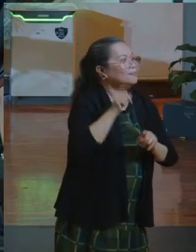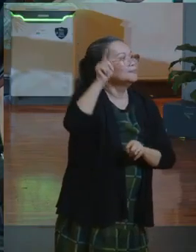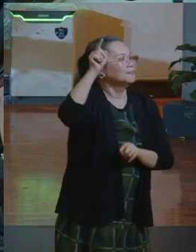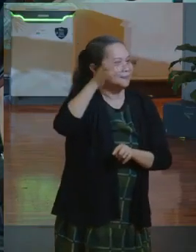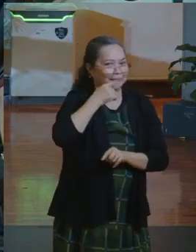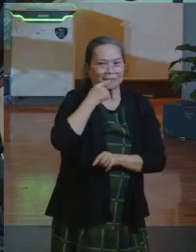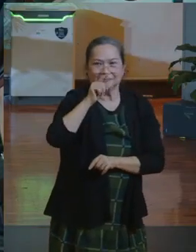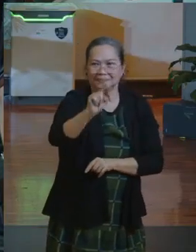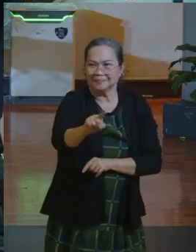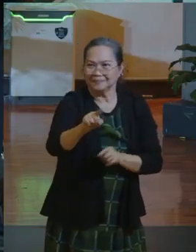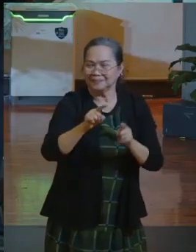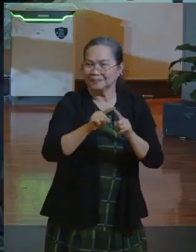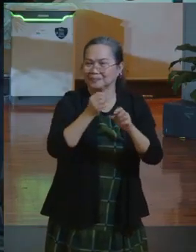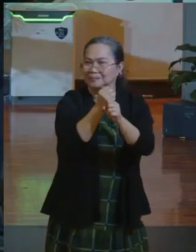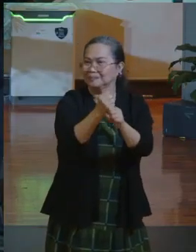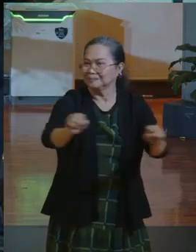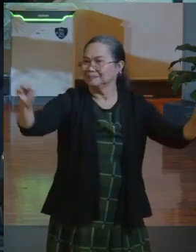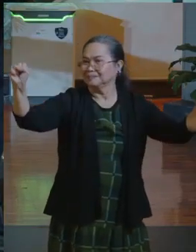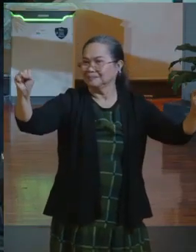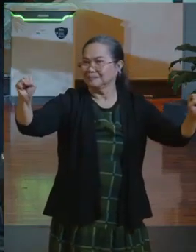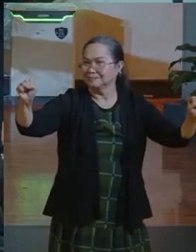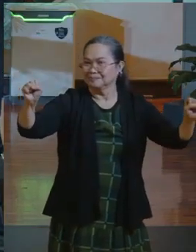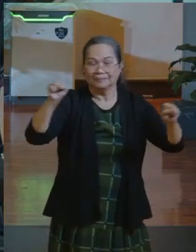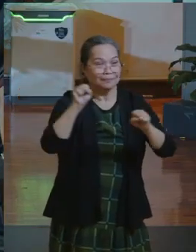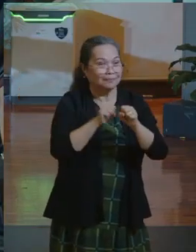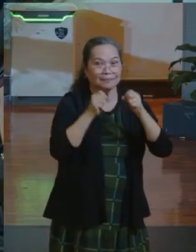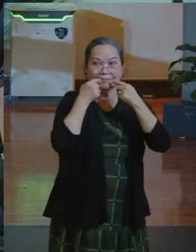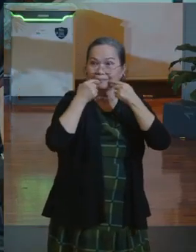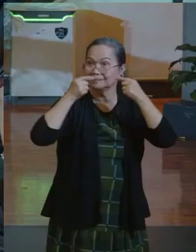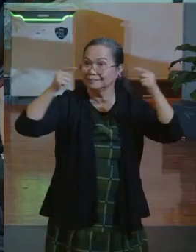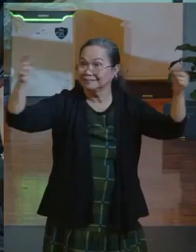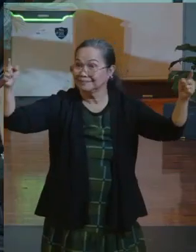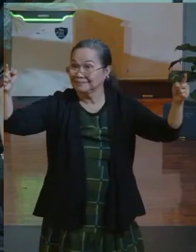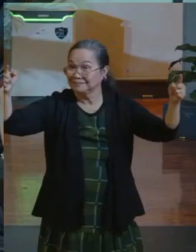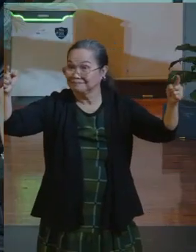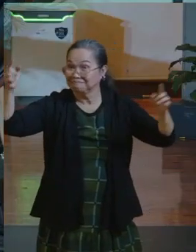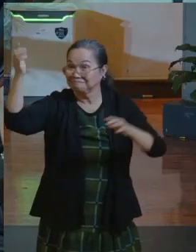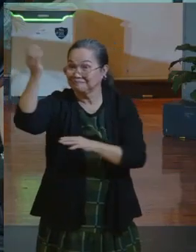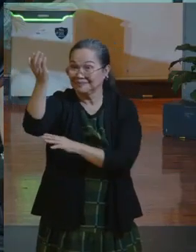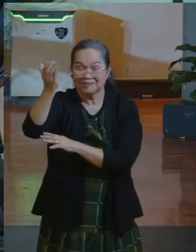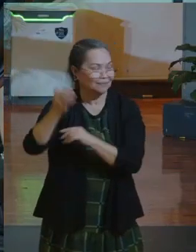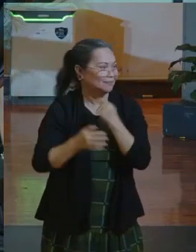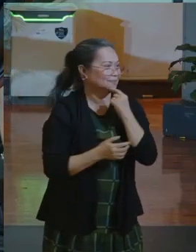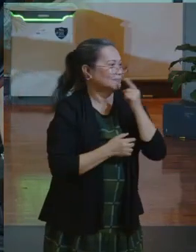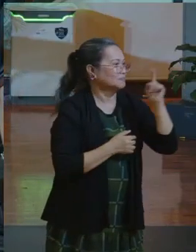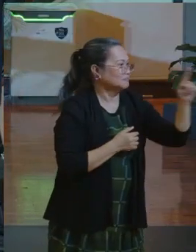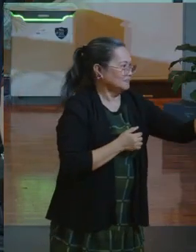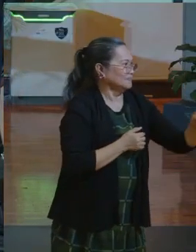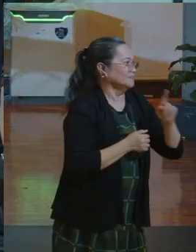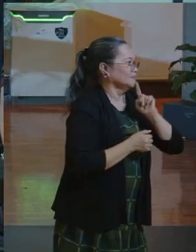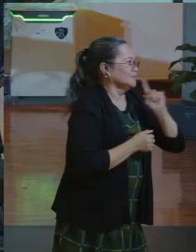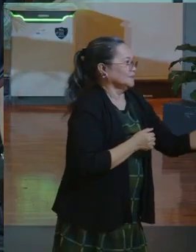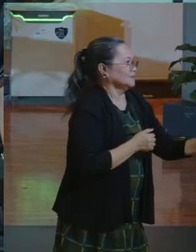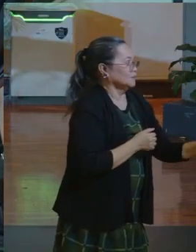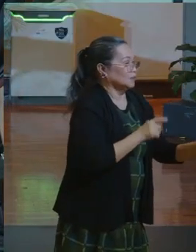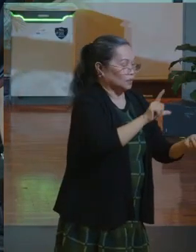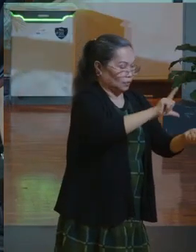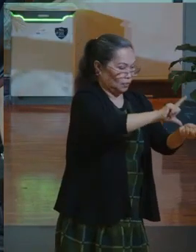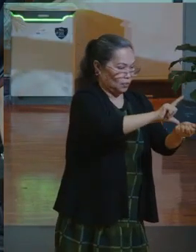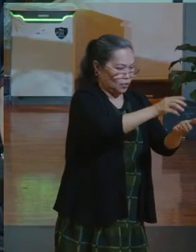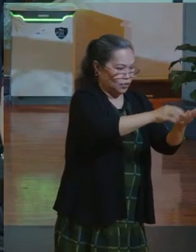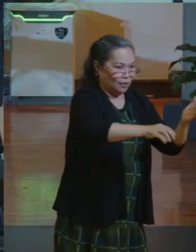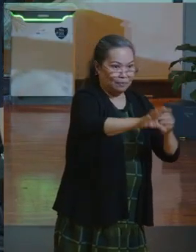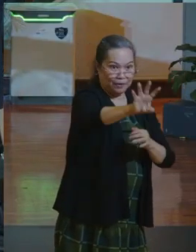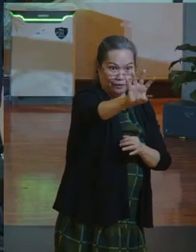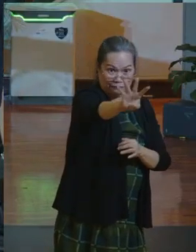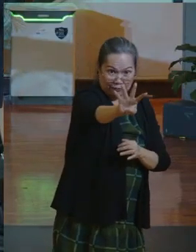ng Panginoon upang ipahayag ang Kanyang Ebanghelyo. No? Sa Luke chapter 4